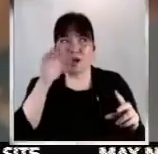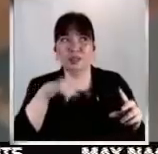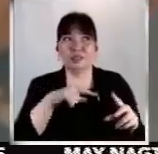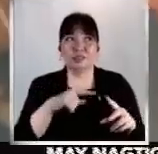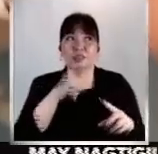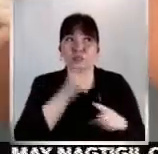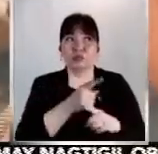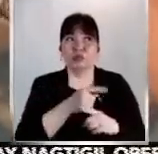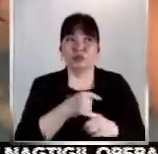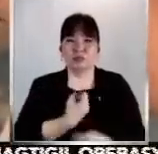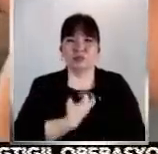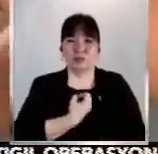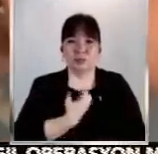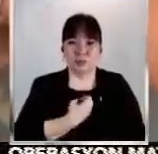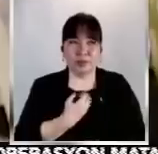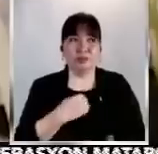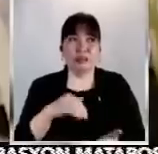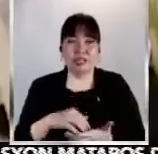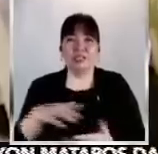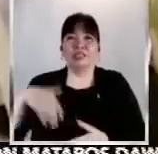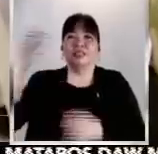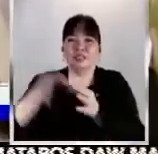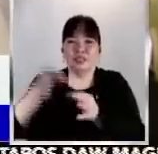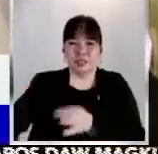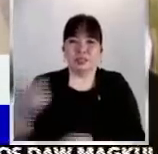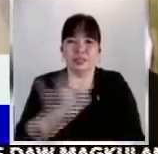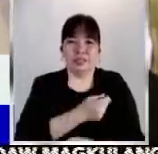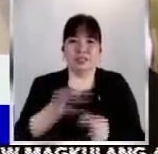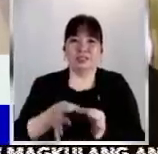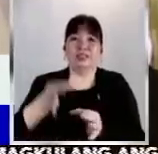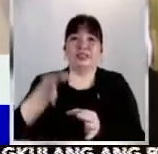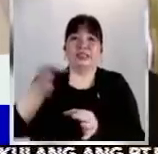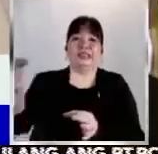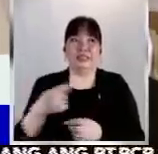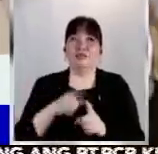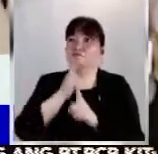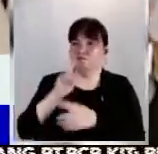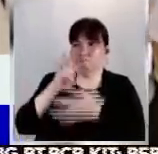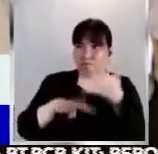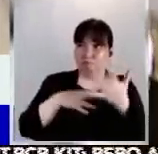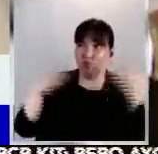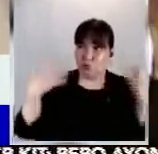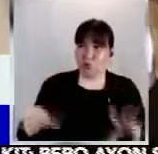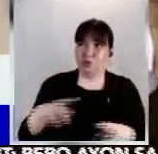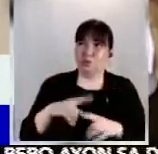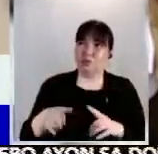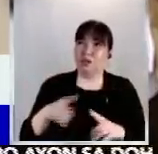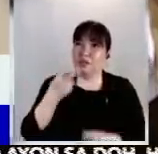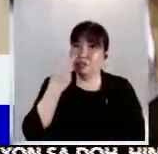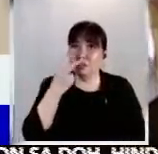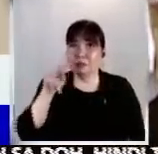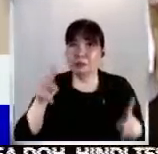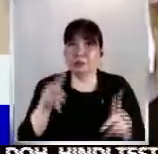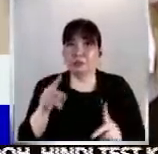na umunong naudlot ang pagpapabakuna. Nakaschedule na dapat talaga ako. Siyempre, napapanood yung iba na